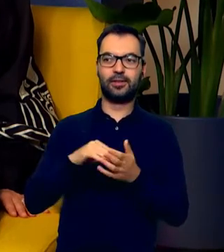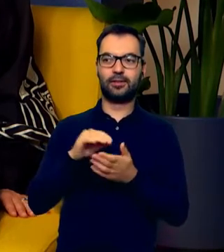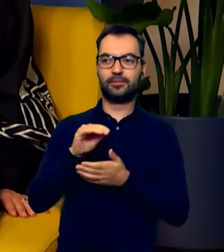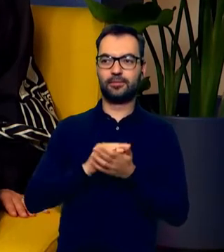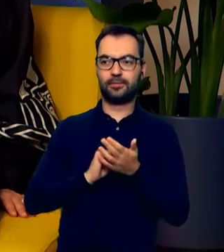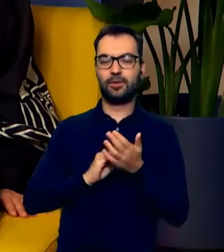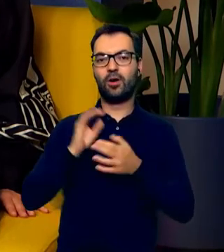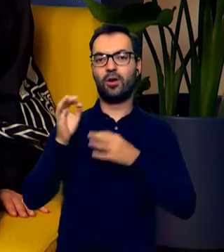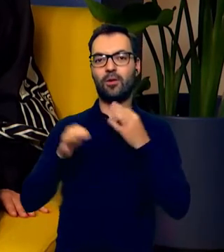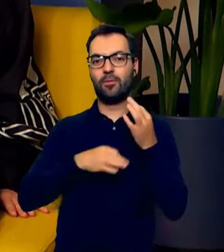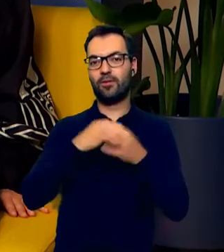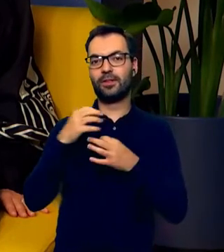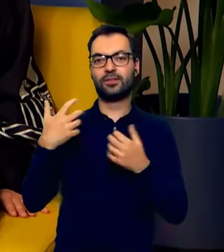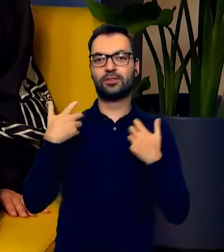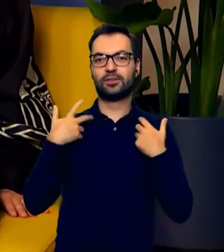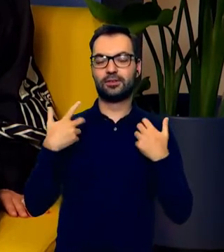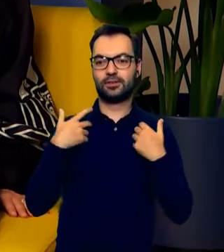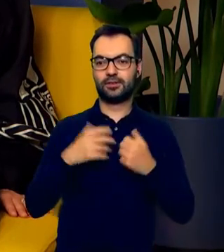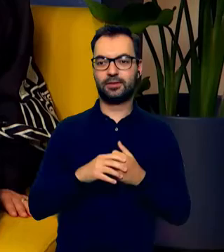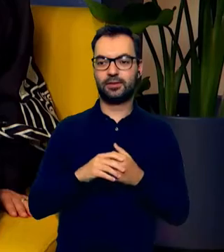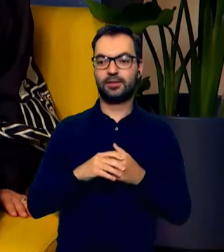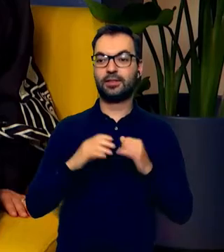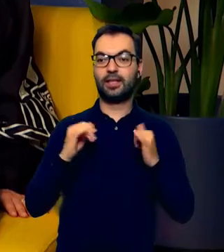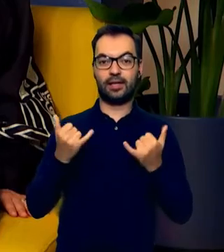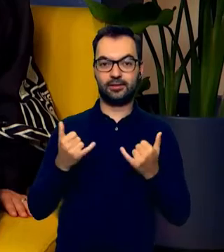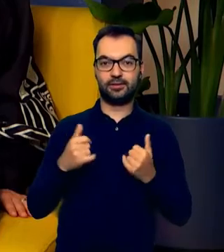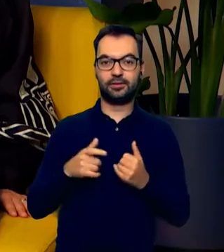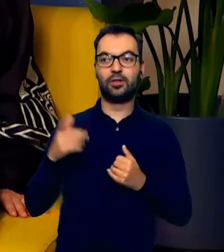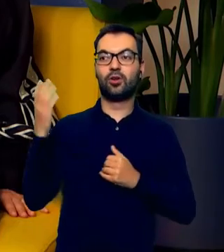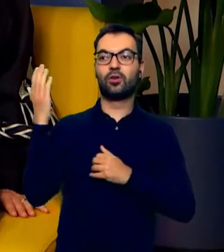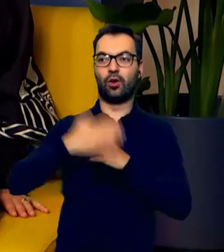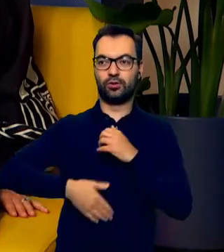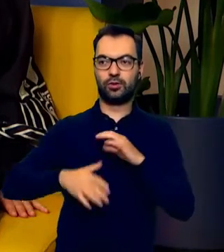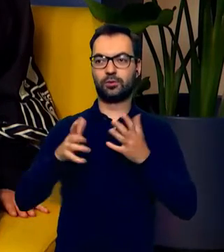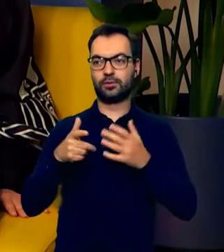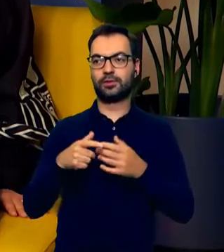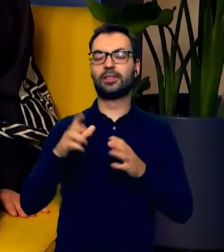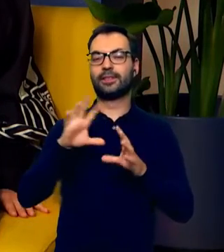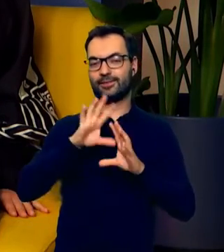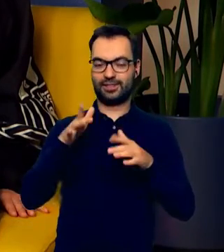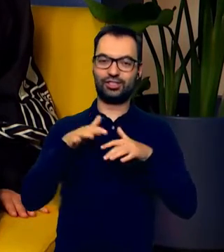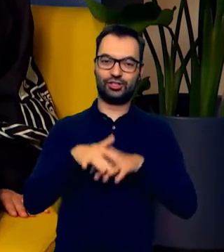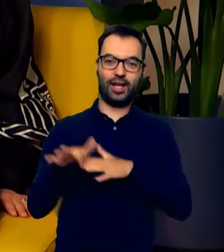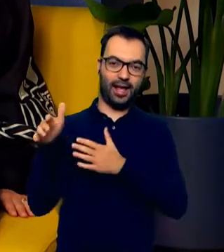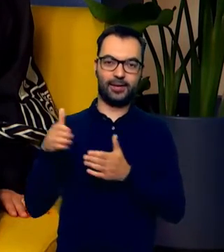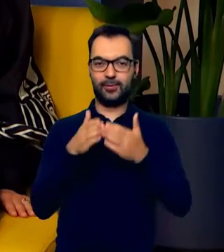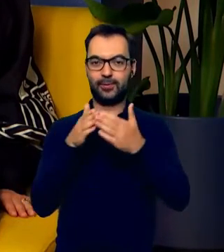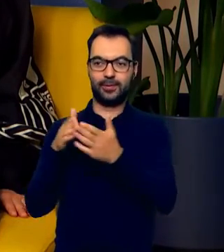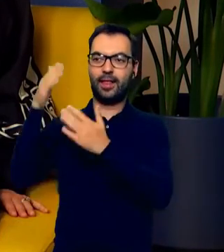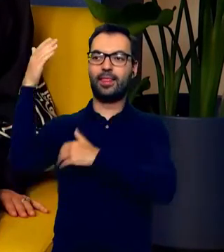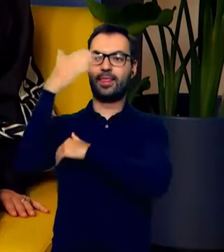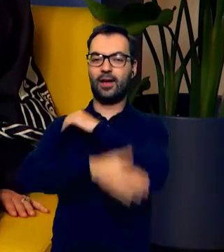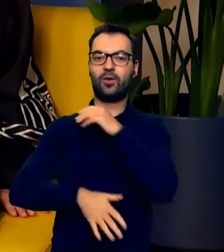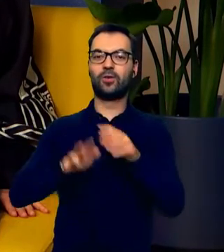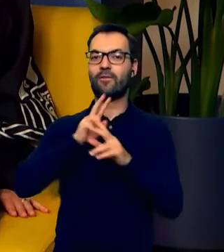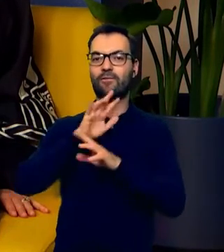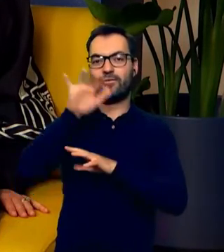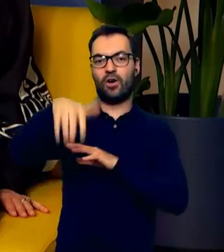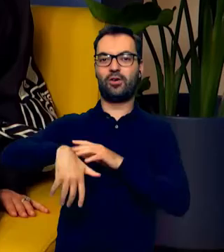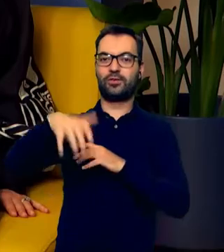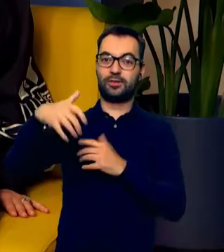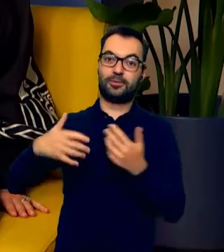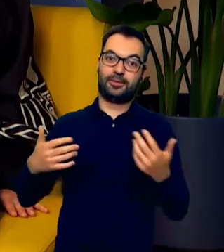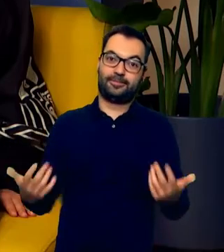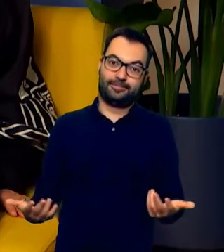pisze, opowiadał o tym życiu tak, że ono się kończy, znaczy płyniemy wszyscy rzeką, na końcu jest wodospad i teraz